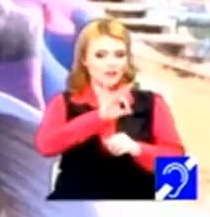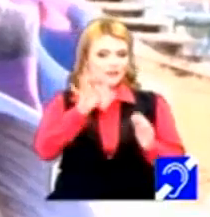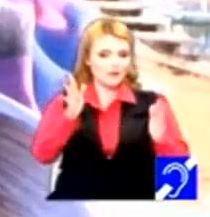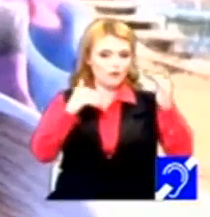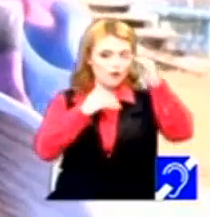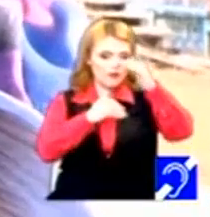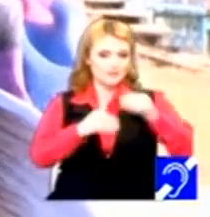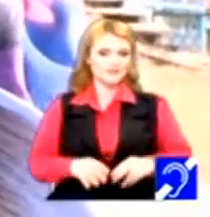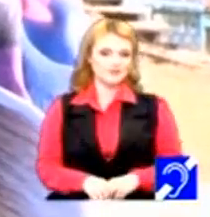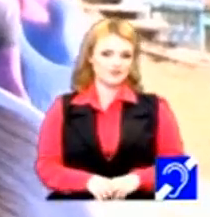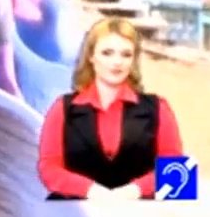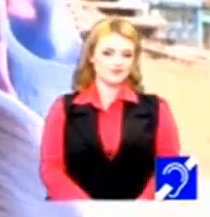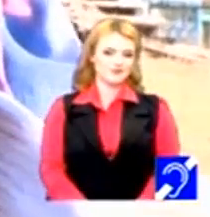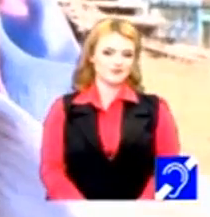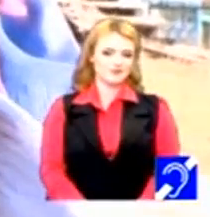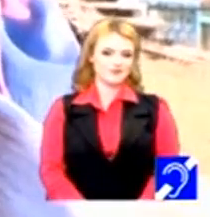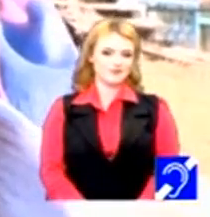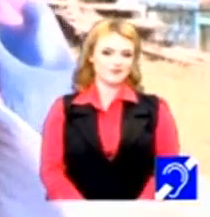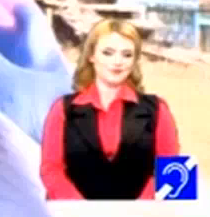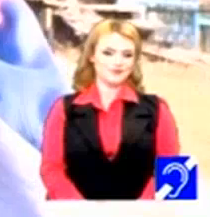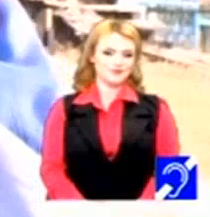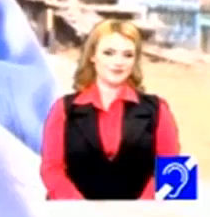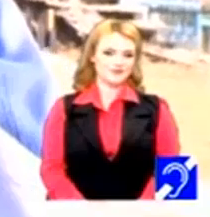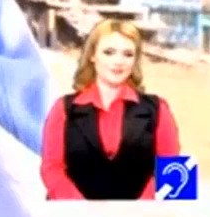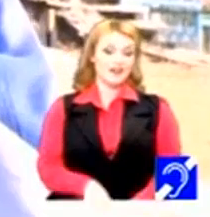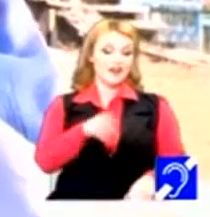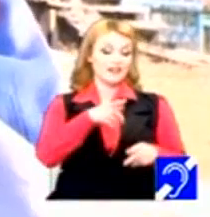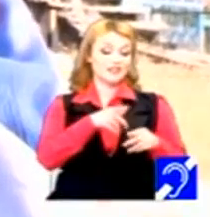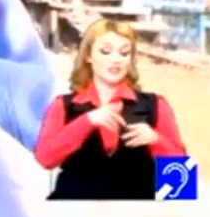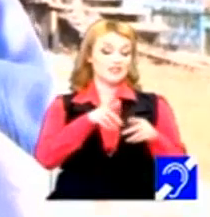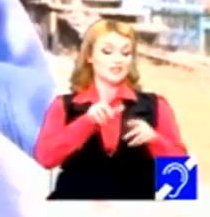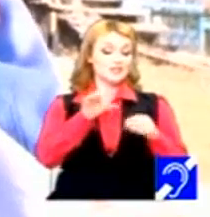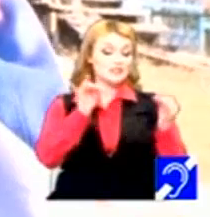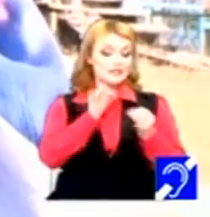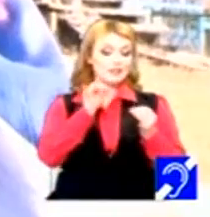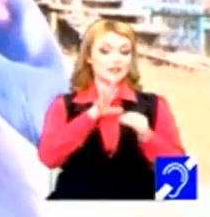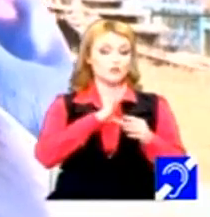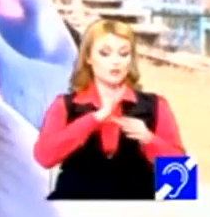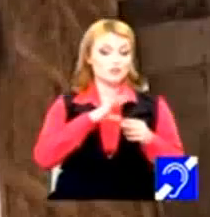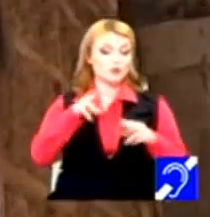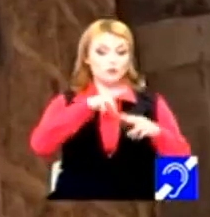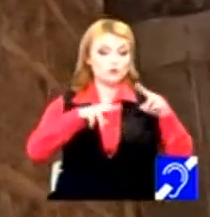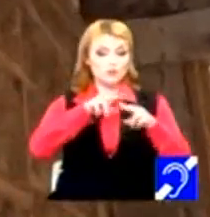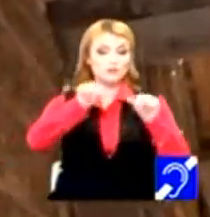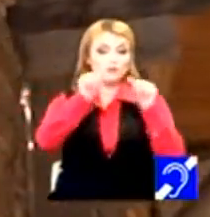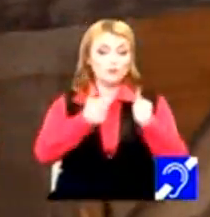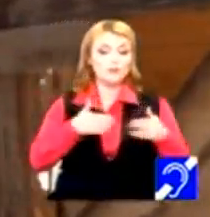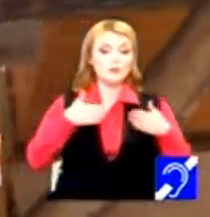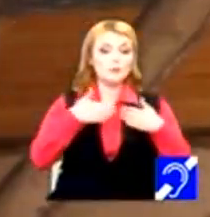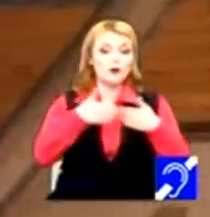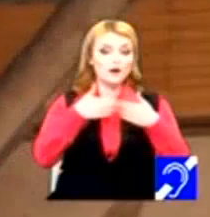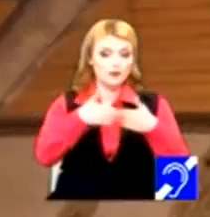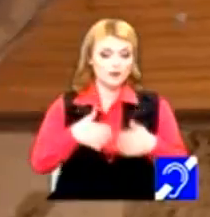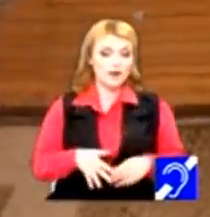bisericuță construită, dacă o să o vedeți, în formă de barcă. O arhitectură interesantă, este unicală.